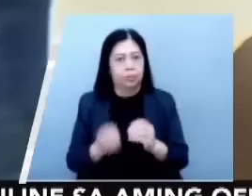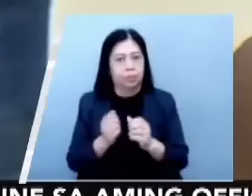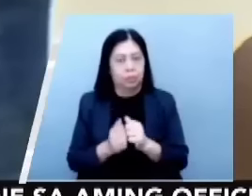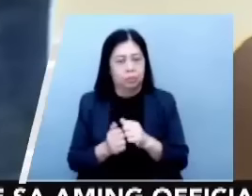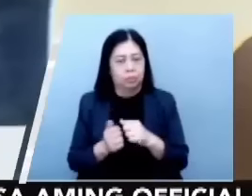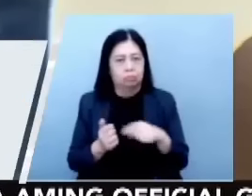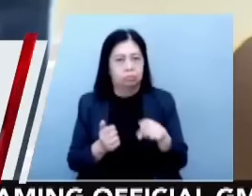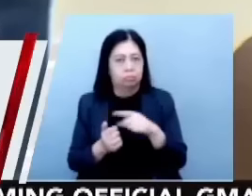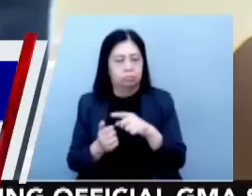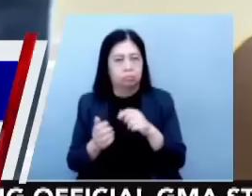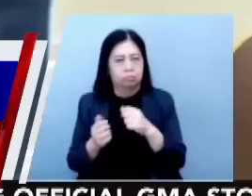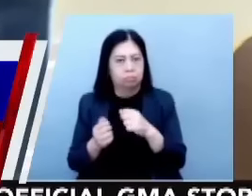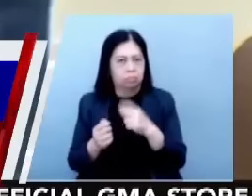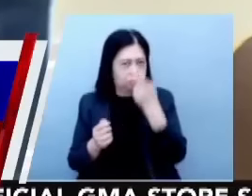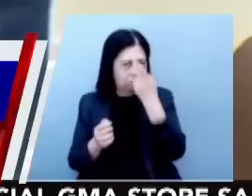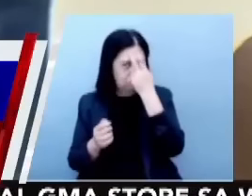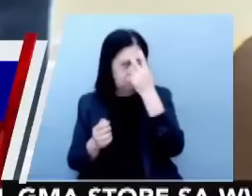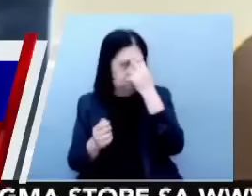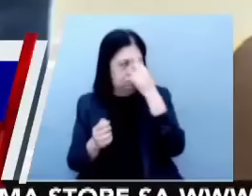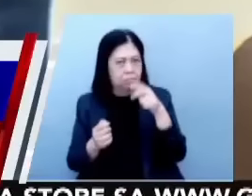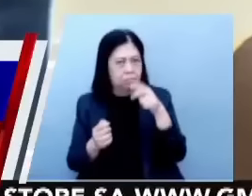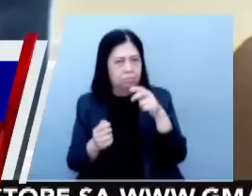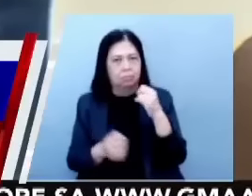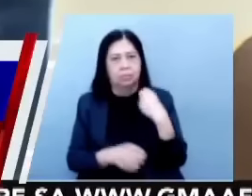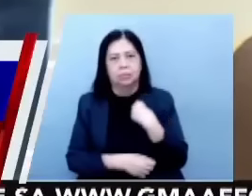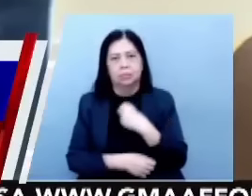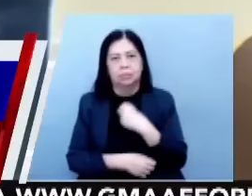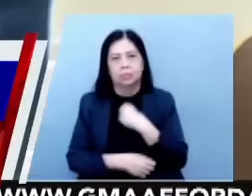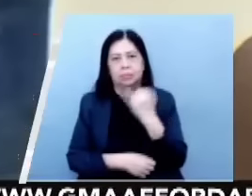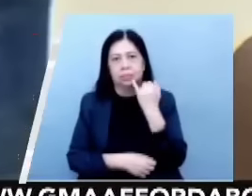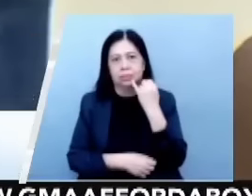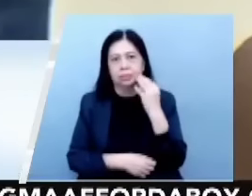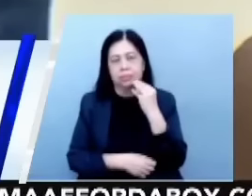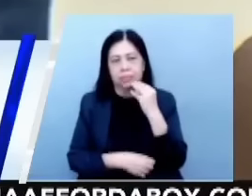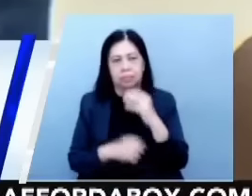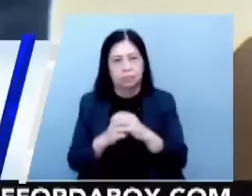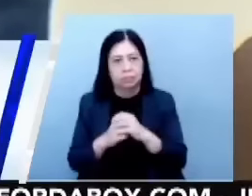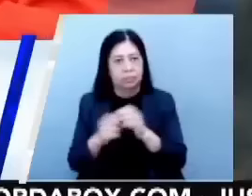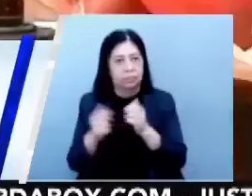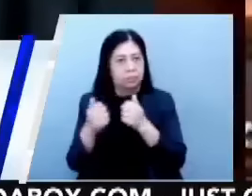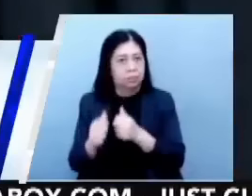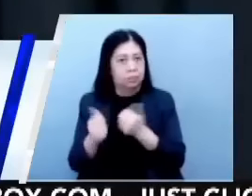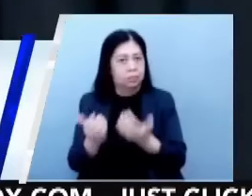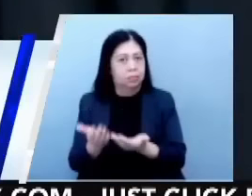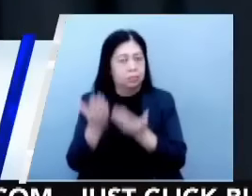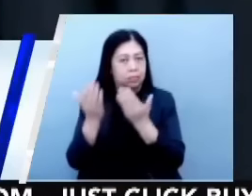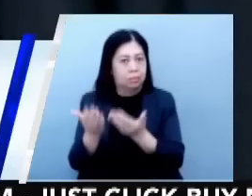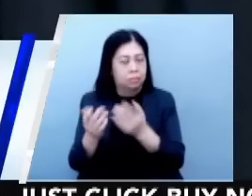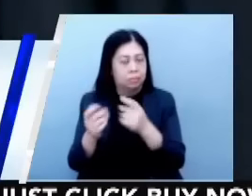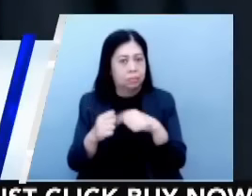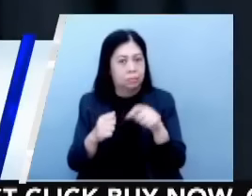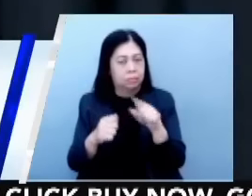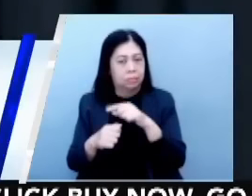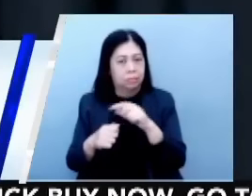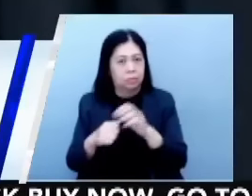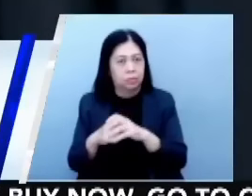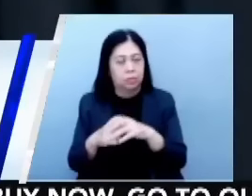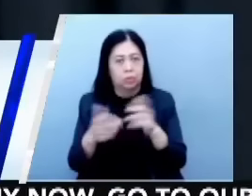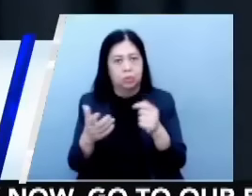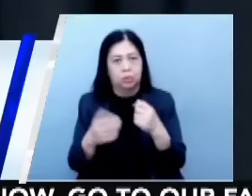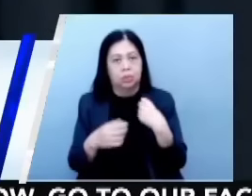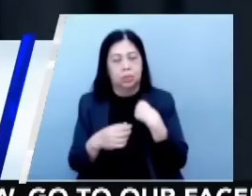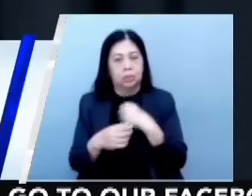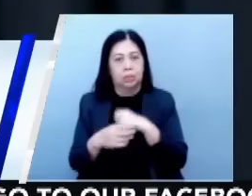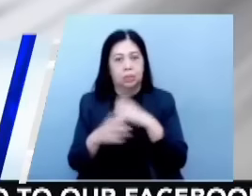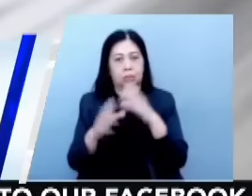Duda ang kapatid ng Pangulo na si Senadora Amy Marcos na masusunod ang inihaing resolution of both houses number 6 ni Senate President Mig Zubiri